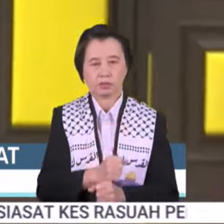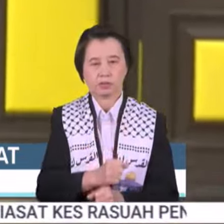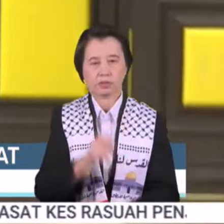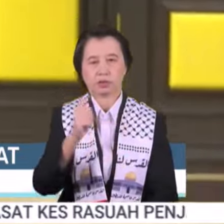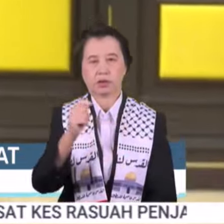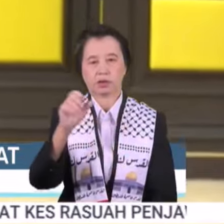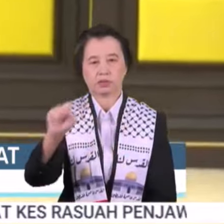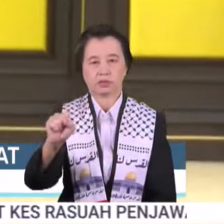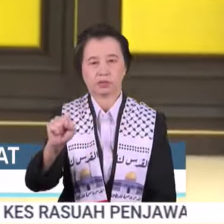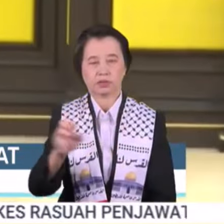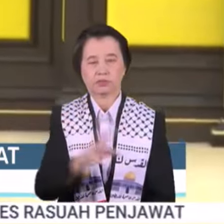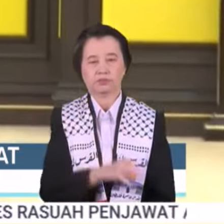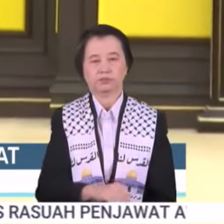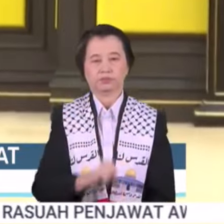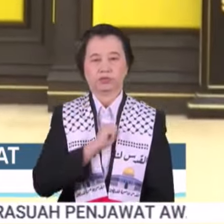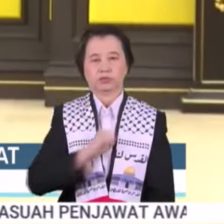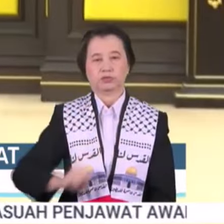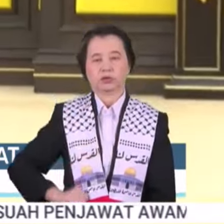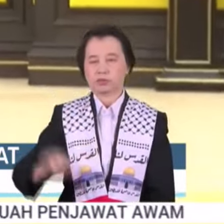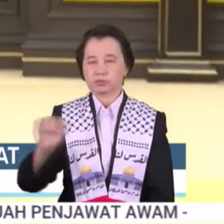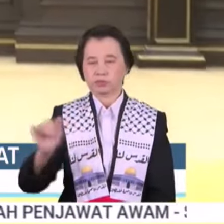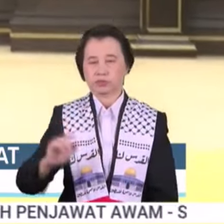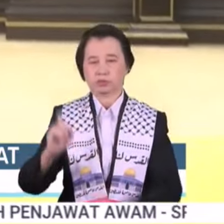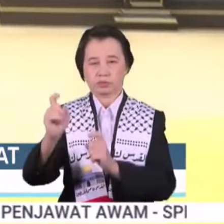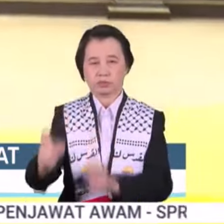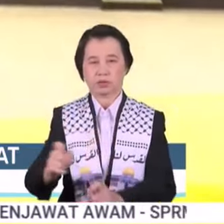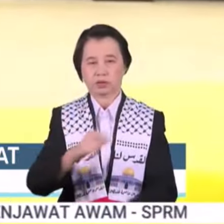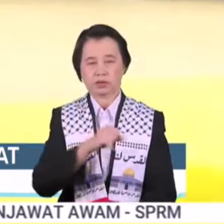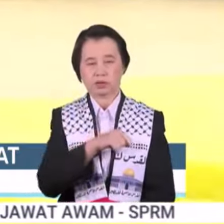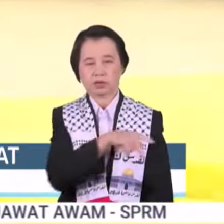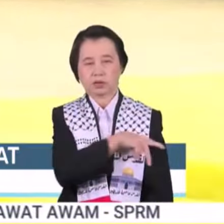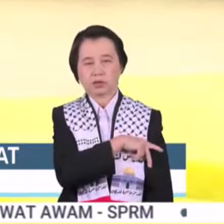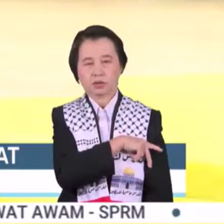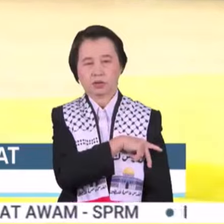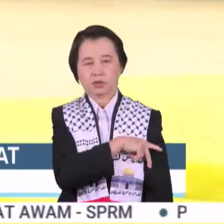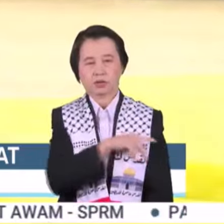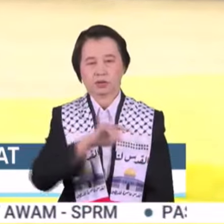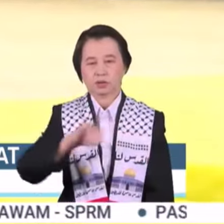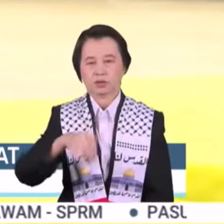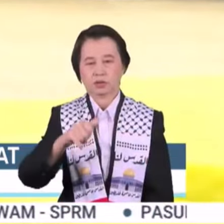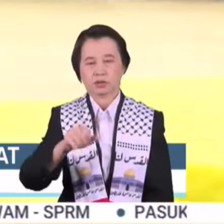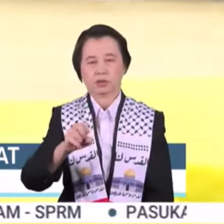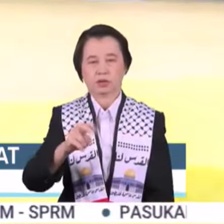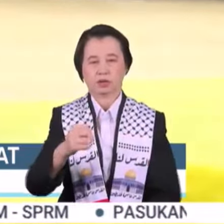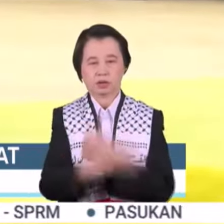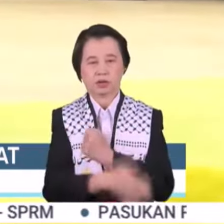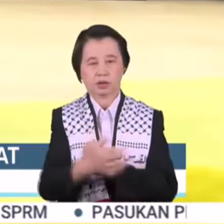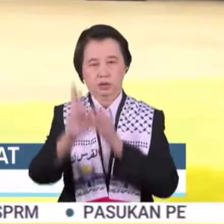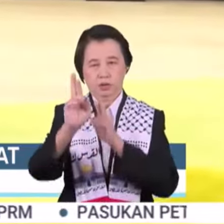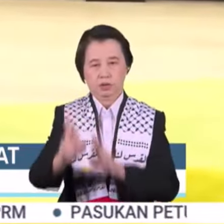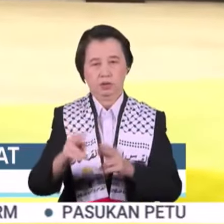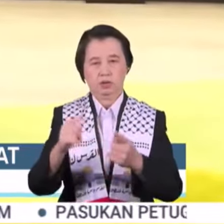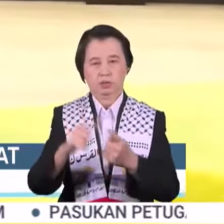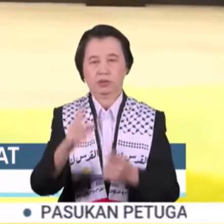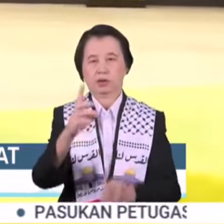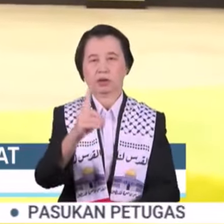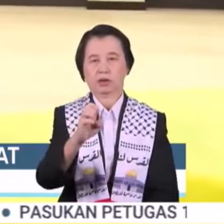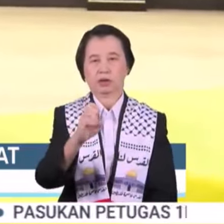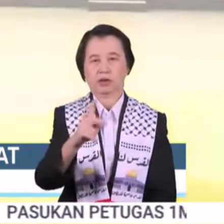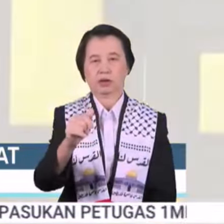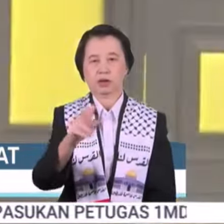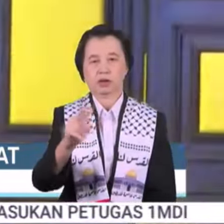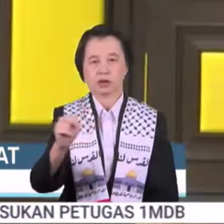Tan Sri al-sultan Abdullah turut berkenan mengurniakan darjah Panglima jasa negara kehormat kepada dekan